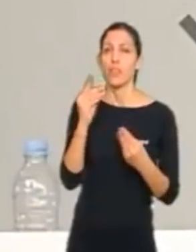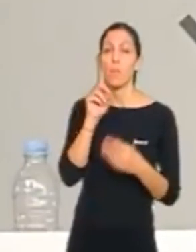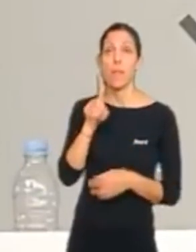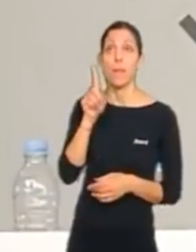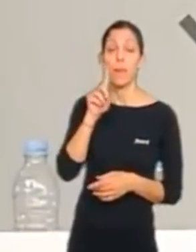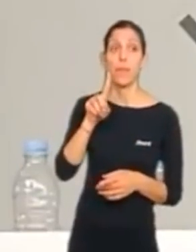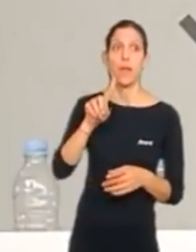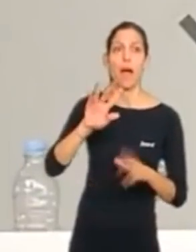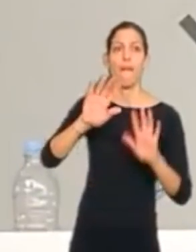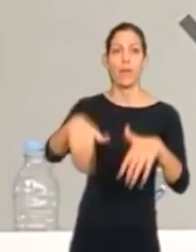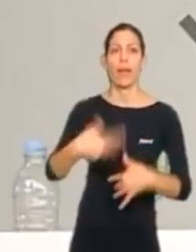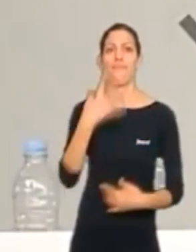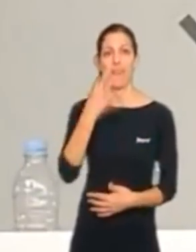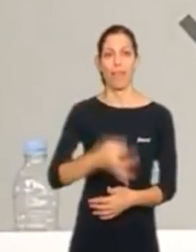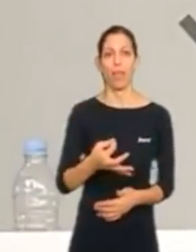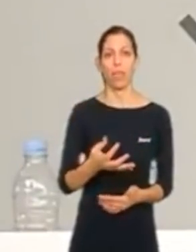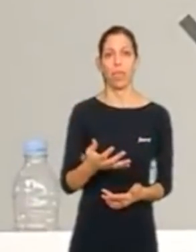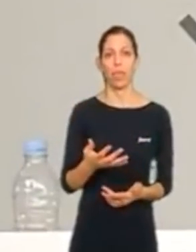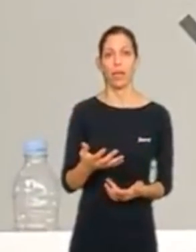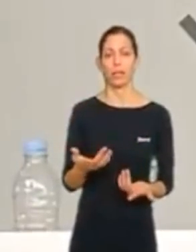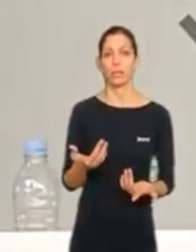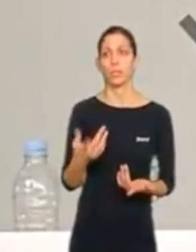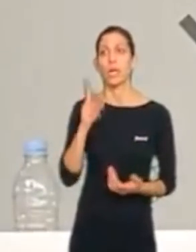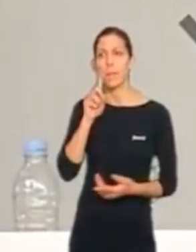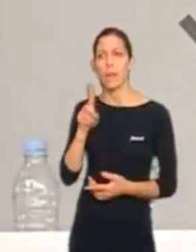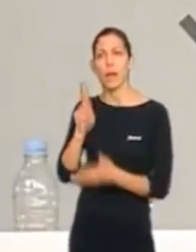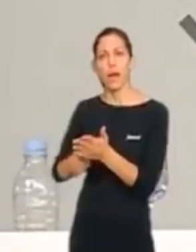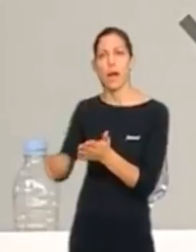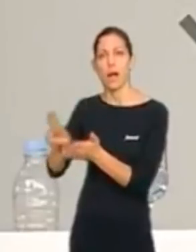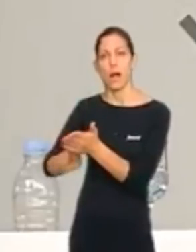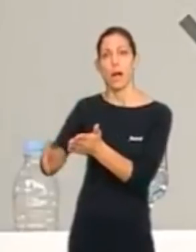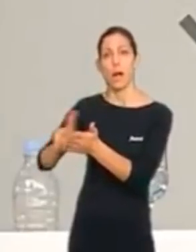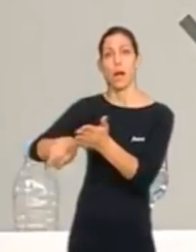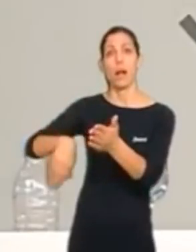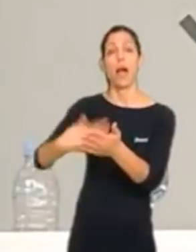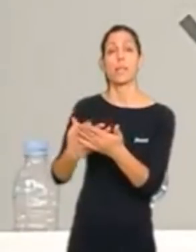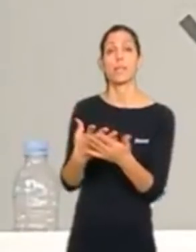Aleshores, repetir una mentira pensant-se que això se va convertir en veritat